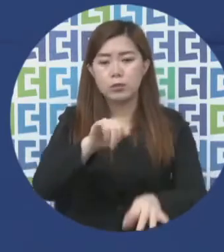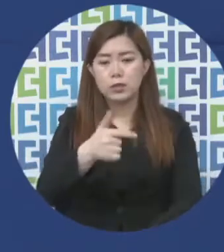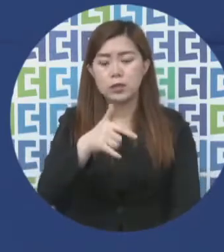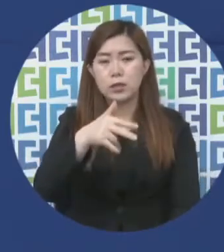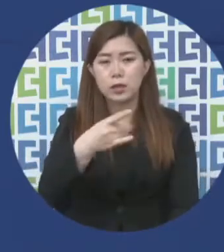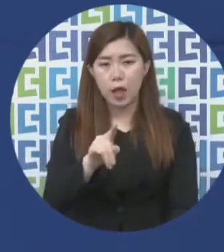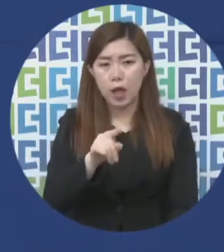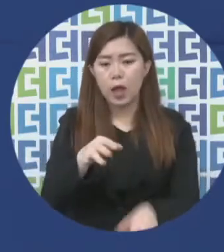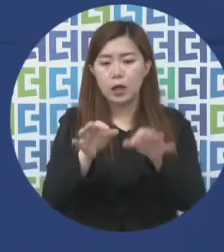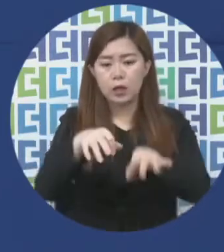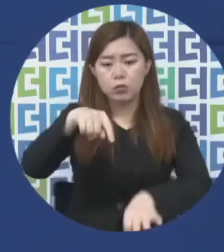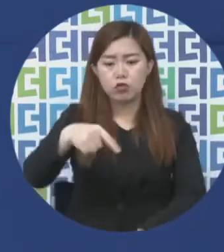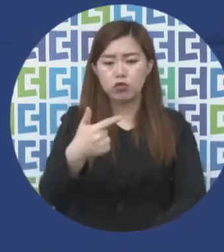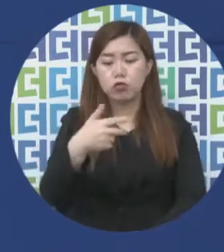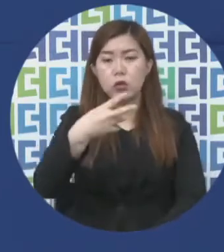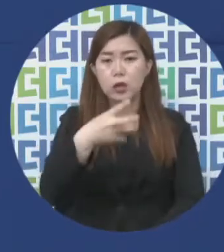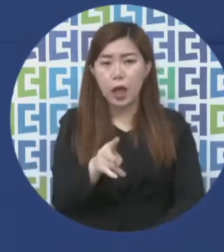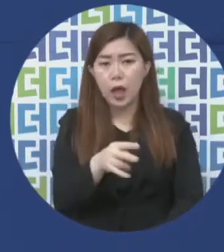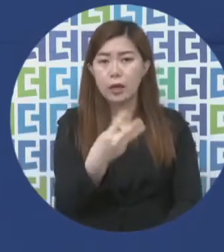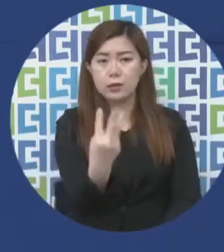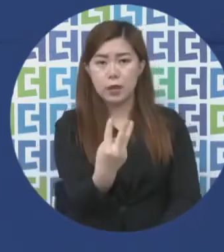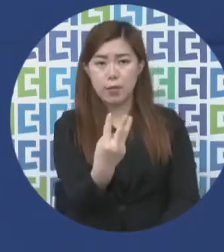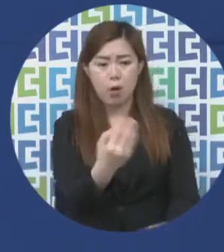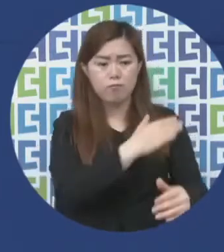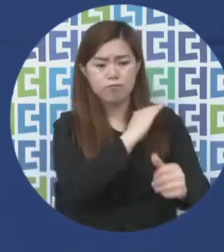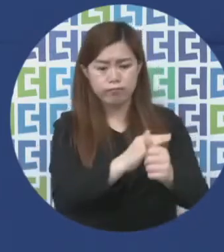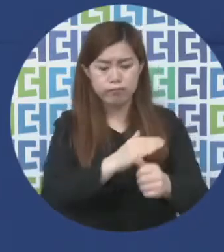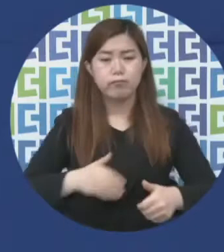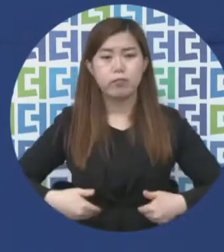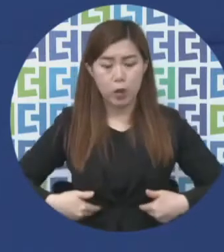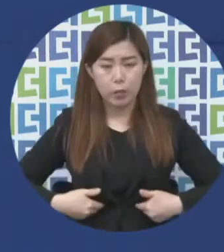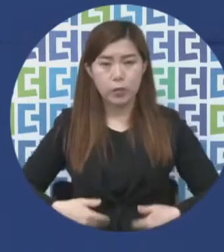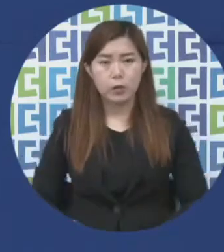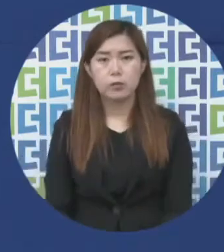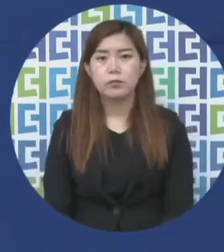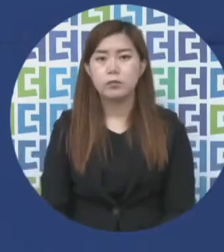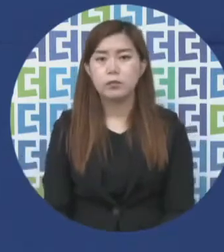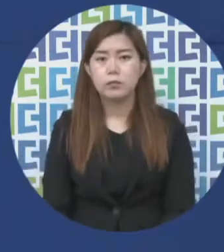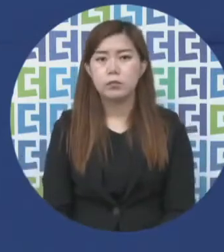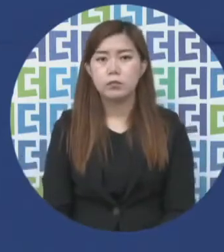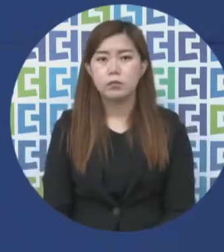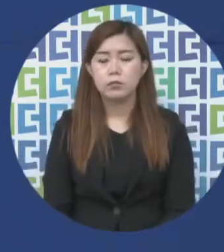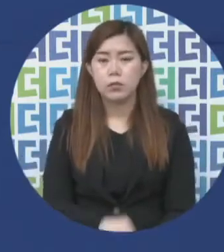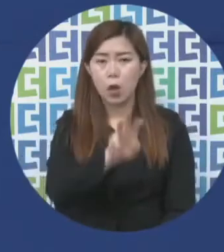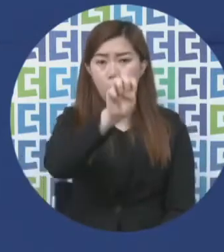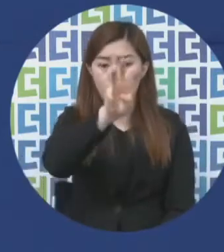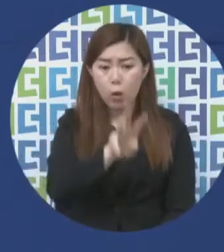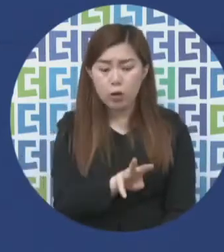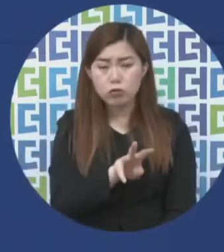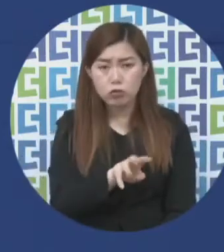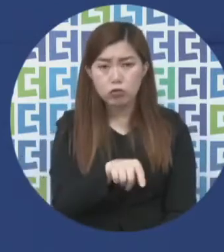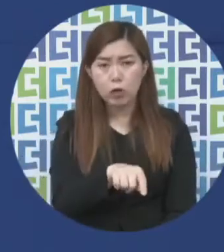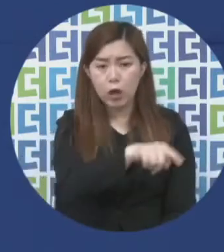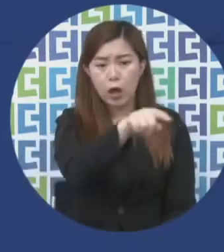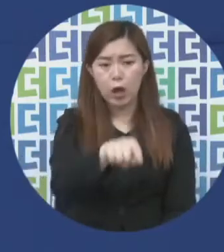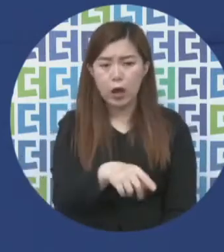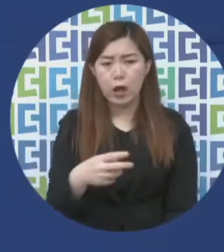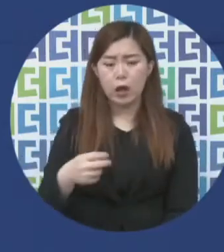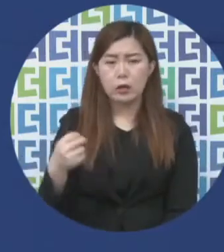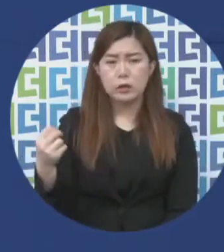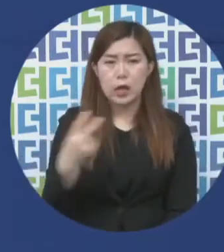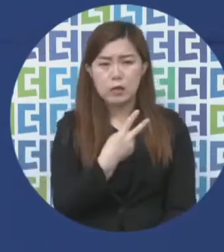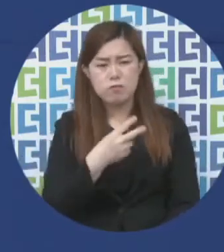당장 제명해야 합니다. 국보위 시절에 광주를 죽이고 또다시 광주를 모독하고